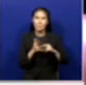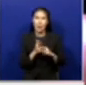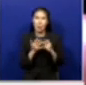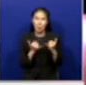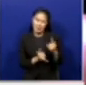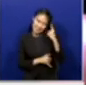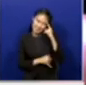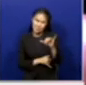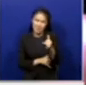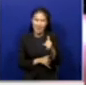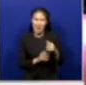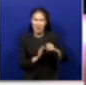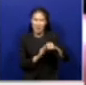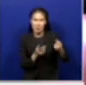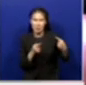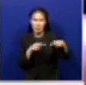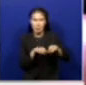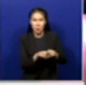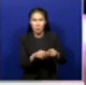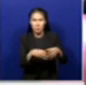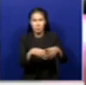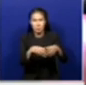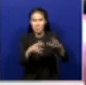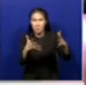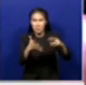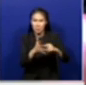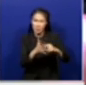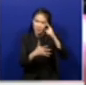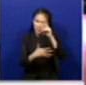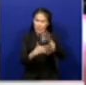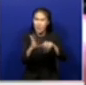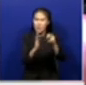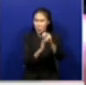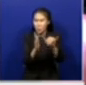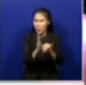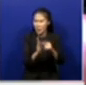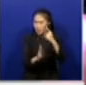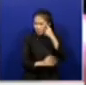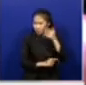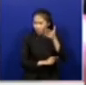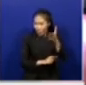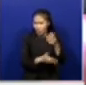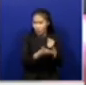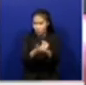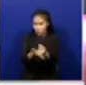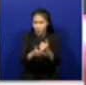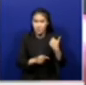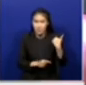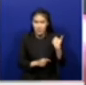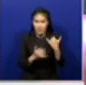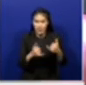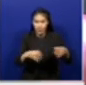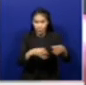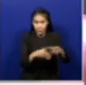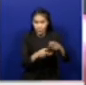ครับแต่เชื่อว่าเดี๋ยวรัฐบาลก็คงจะมีนโยบายออกมาช่วยท่านในอนาคตส่วนสำหรับเกษตรก